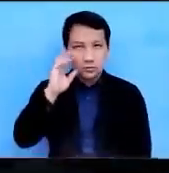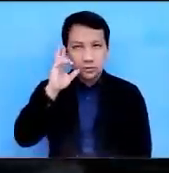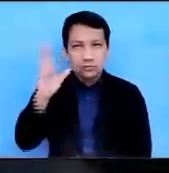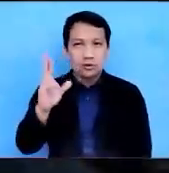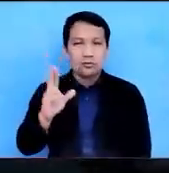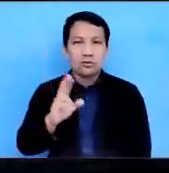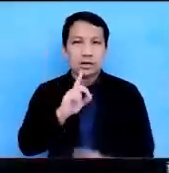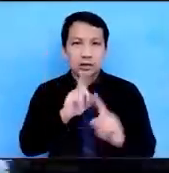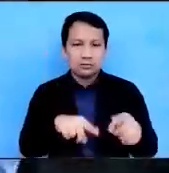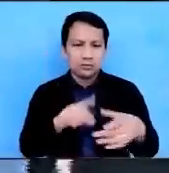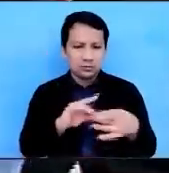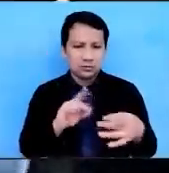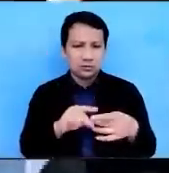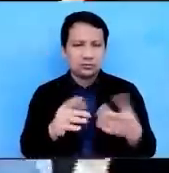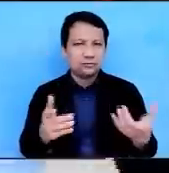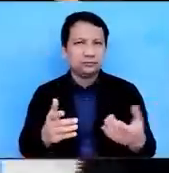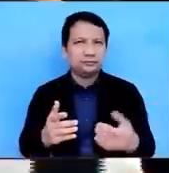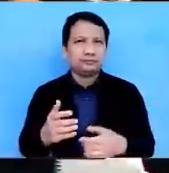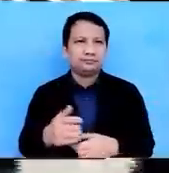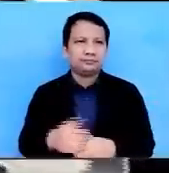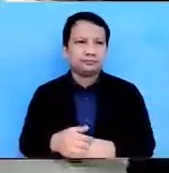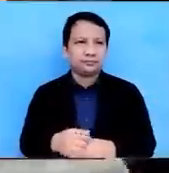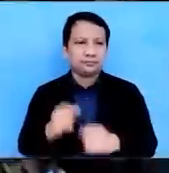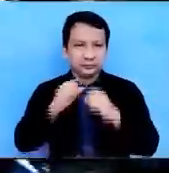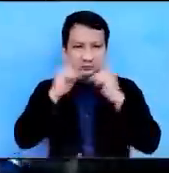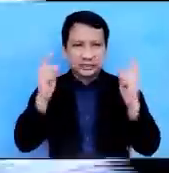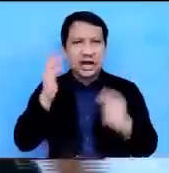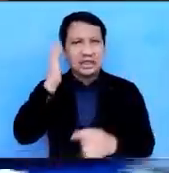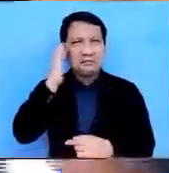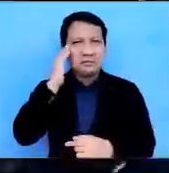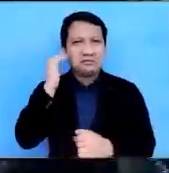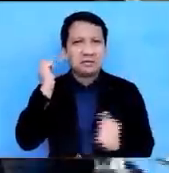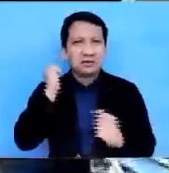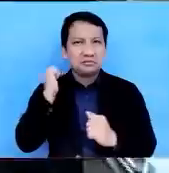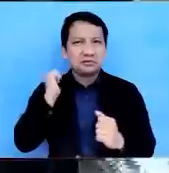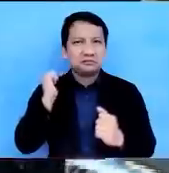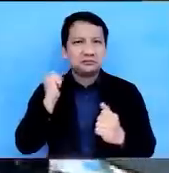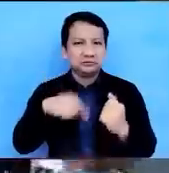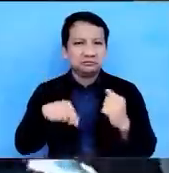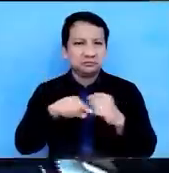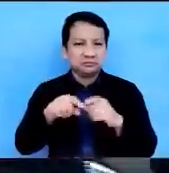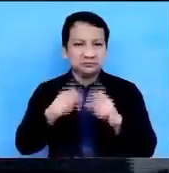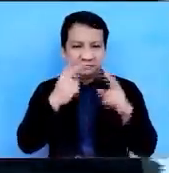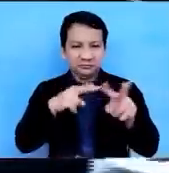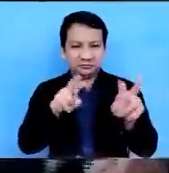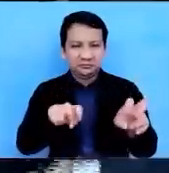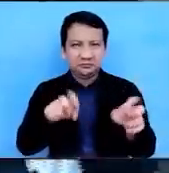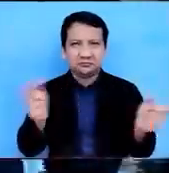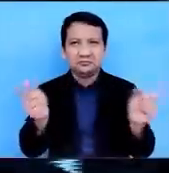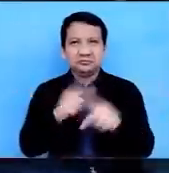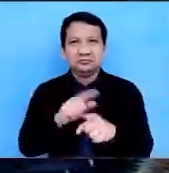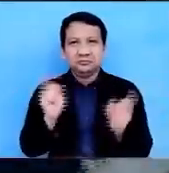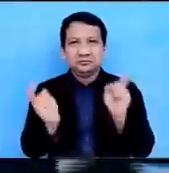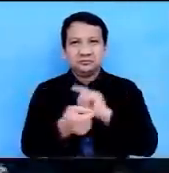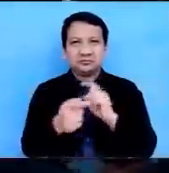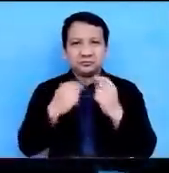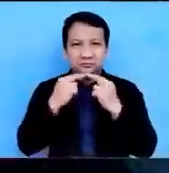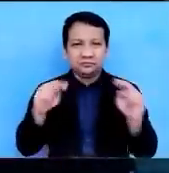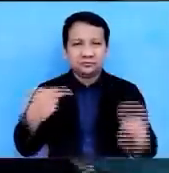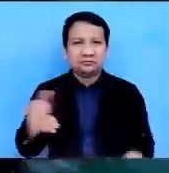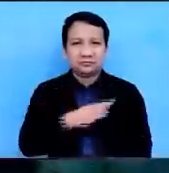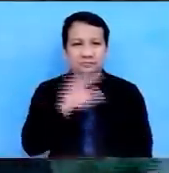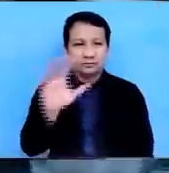kanyang naunang pahayag, hindi na raw siya magugulat na may mga testigong papaligtad. Nagbabalita mula sa